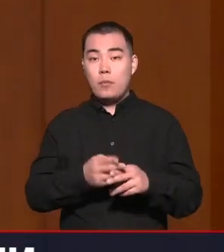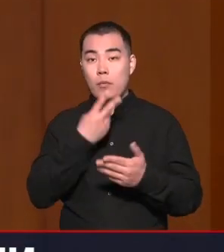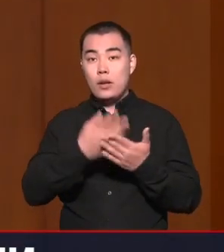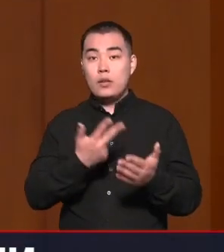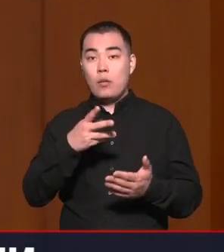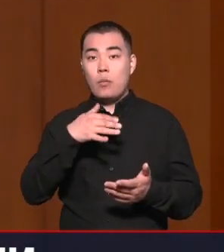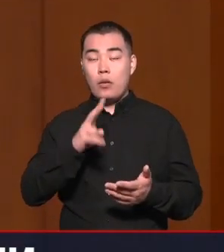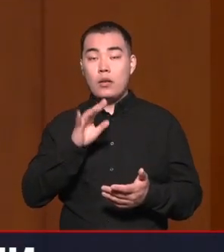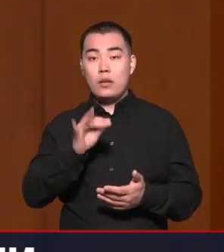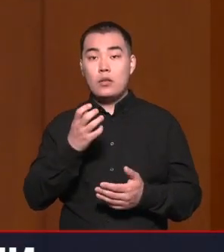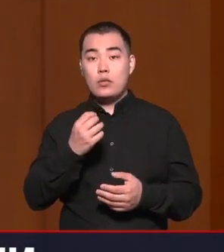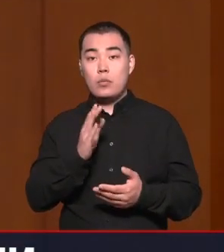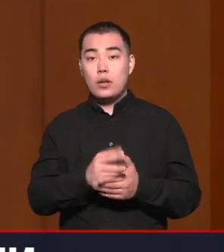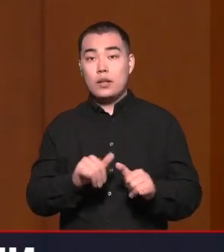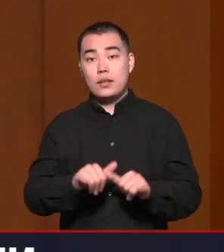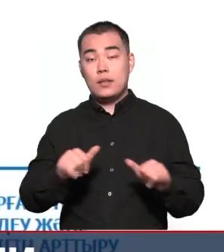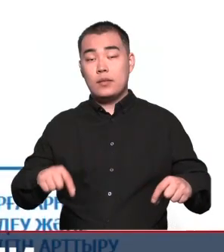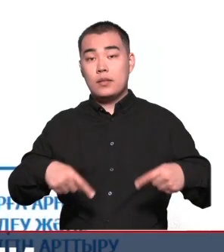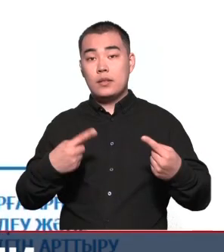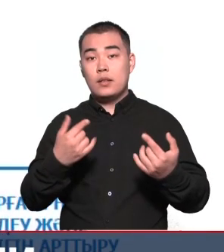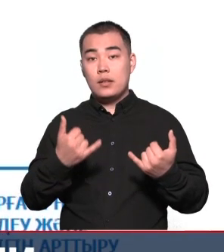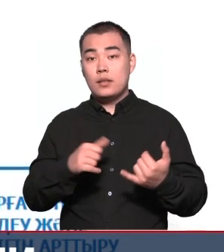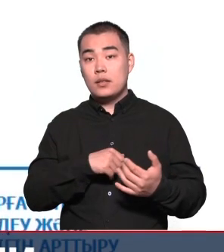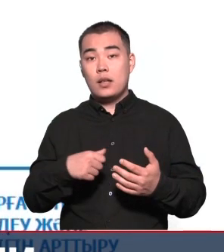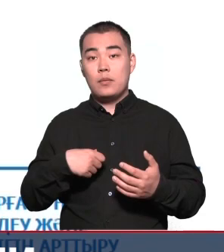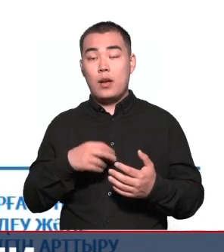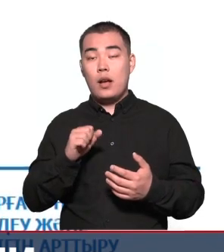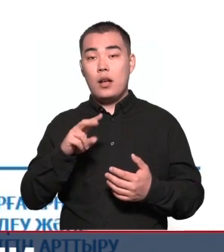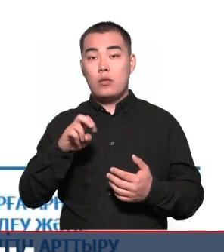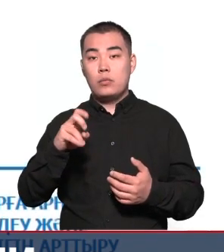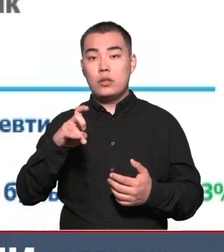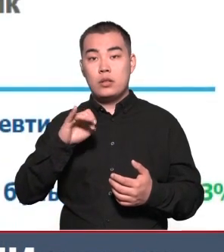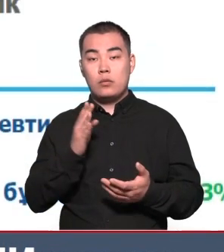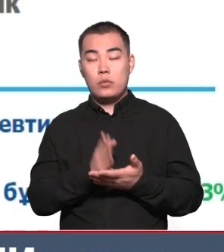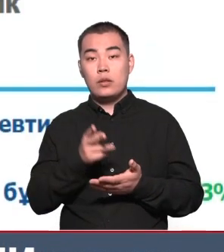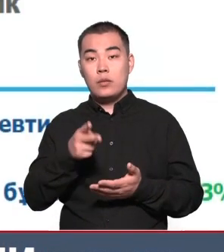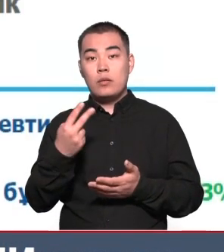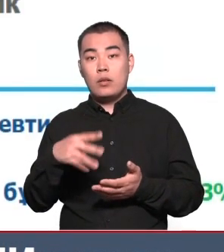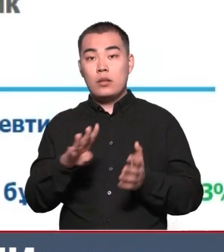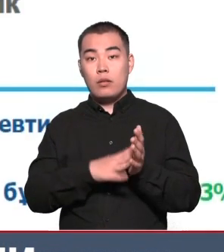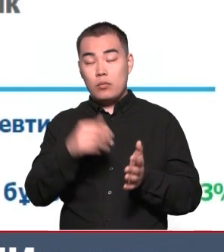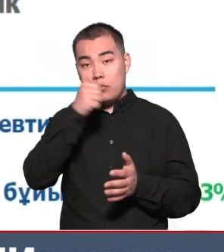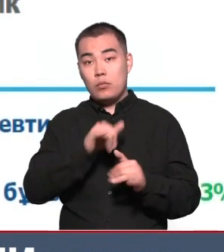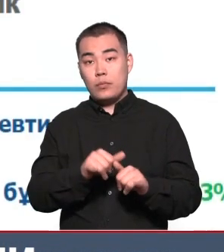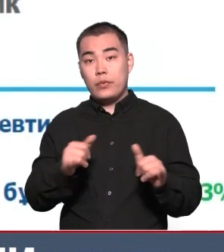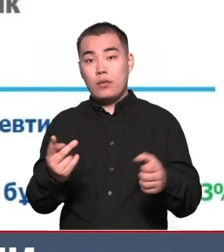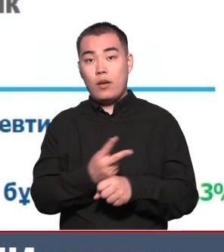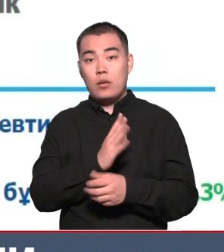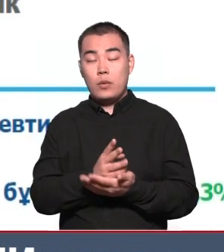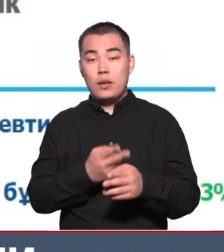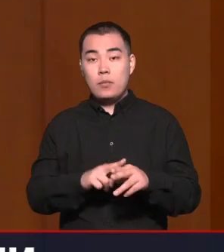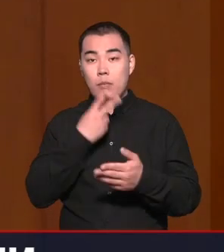3 миллионов, а еще предстоит нарастить производство по свинцу, цинку и алюминию. А к 2029 году увеличить в два раза